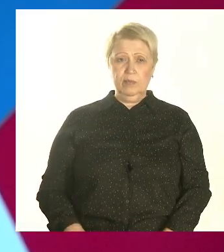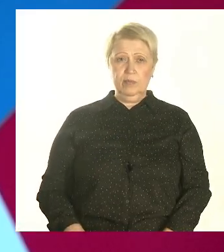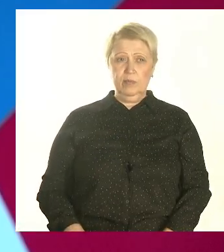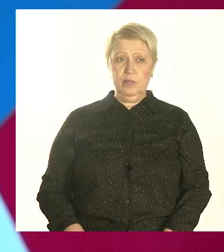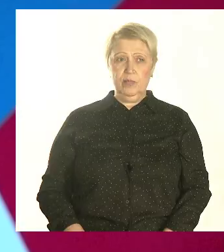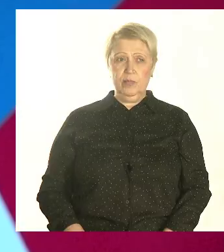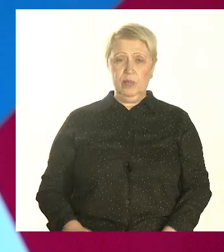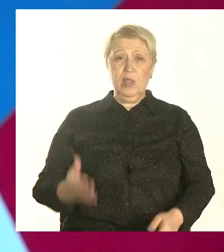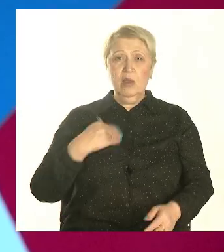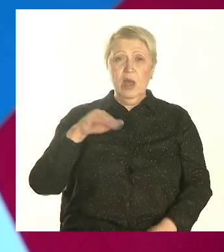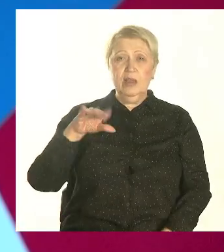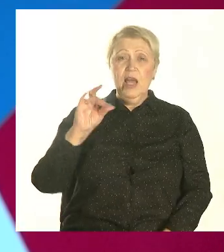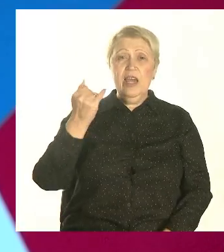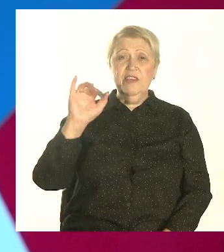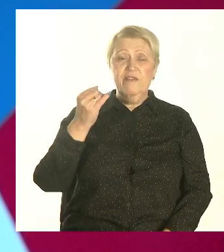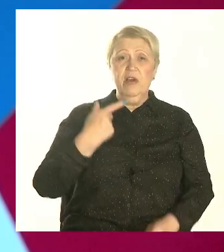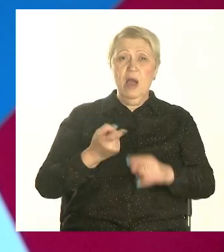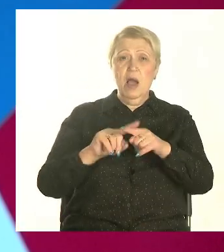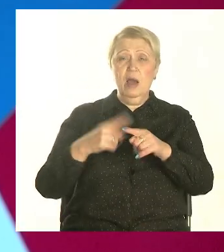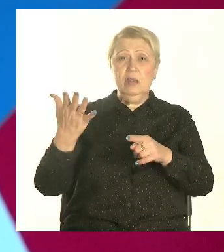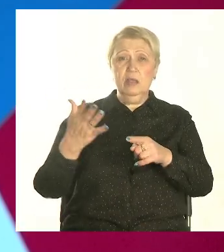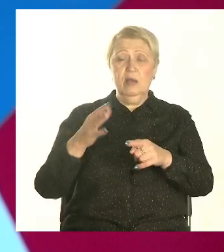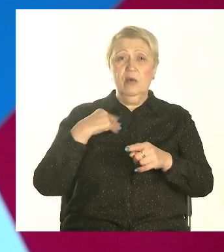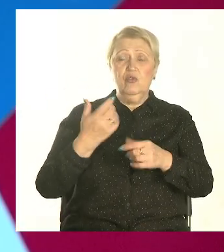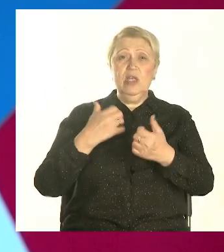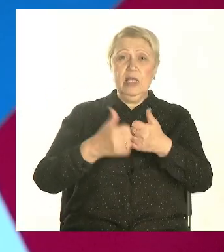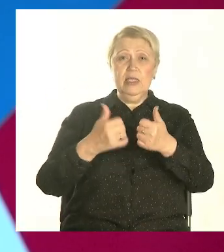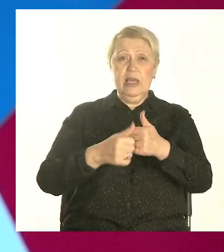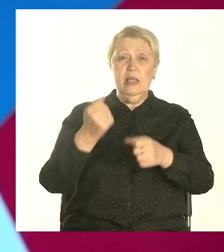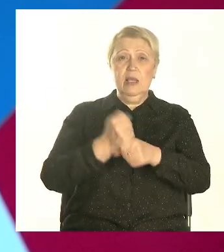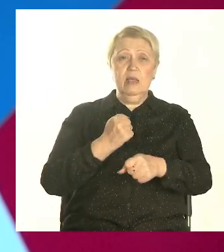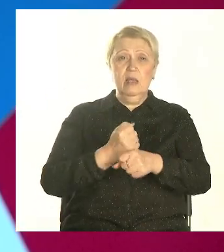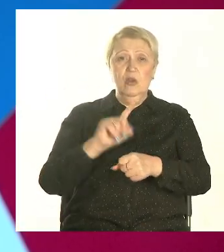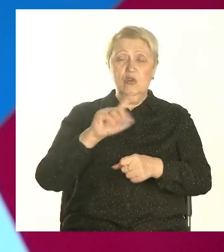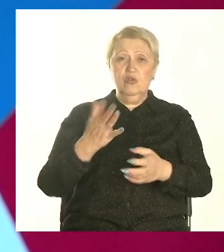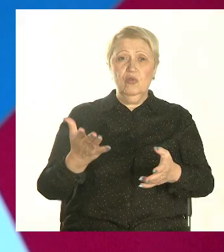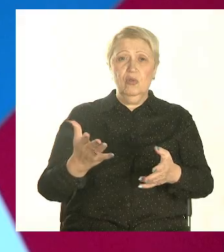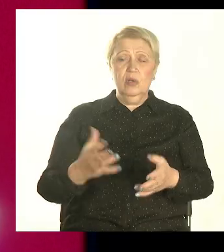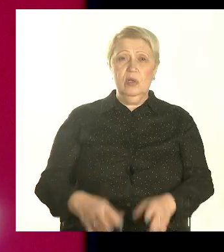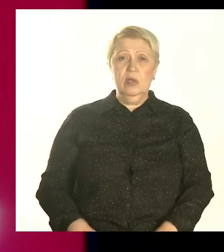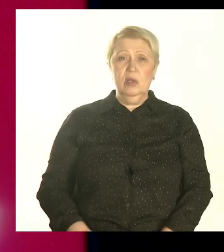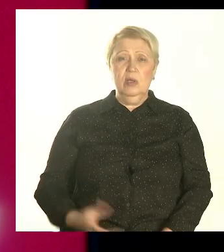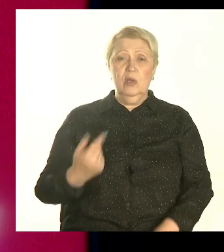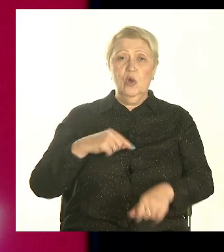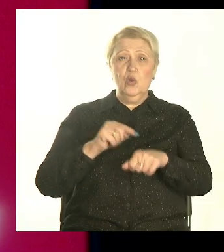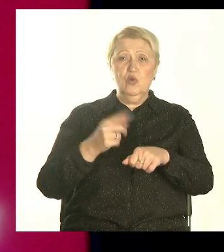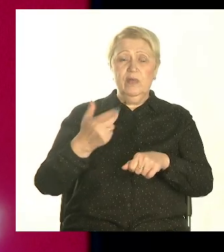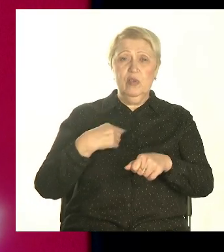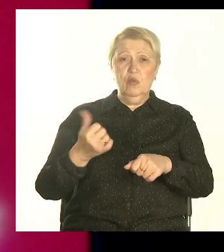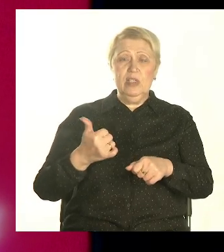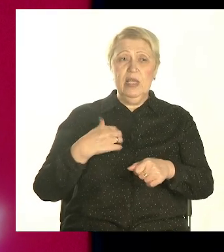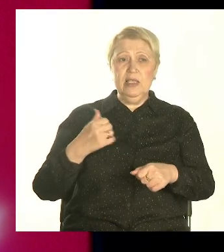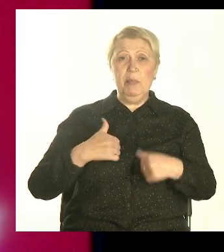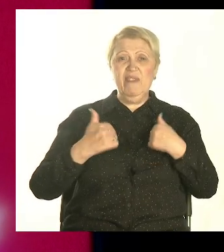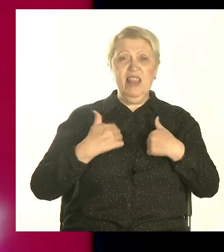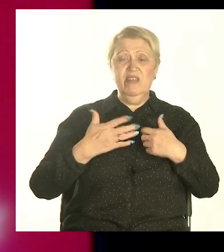То есть тариф все равно, он вот этот настолько усредненный получился, что вот это вот чувство несправедливости какое-то остается. Вы